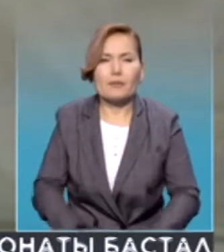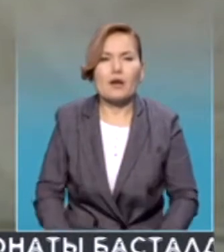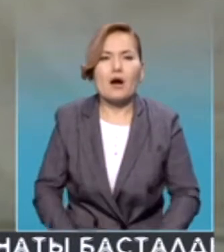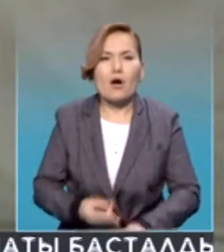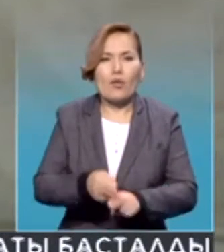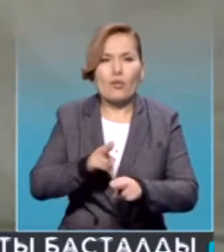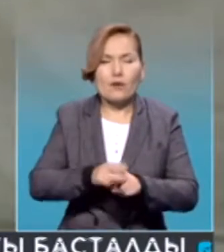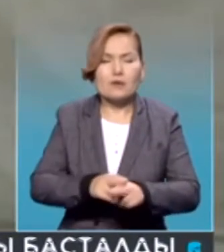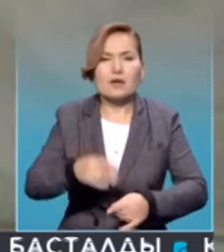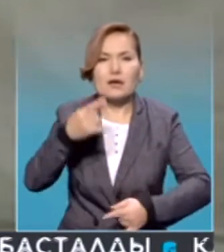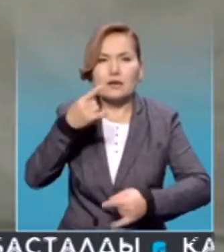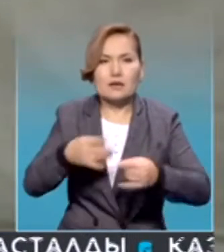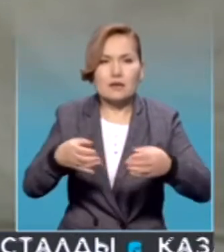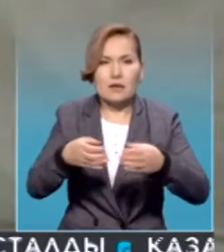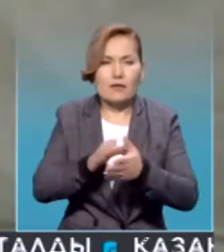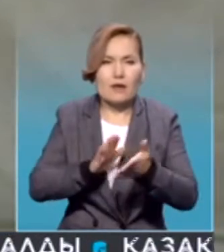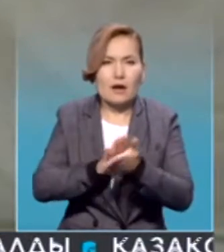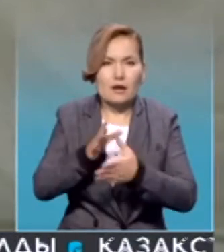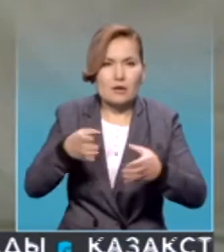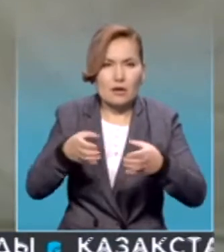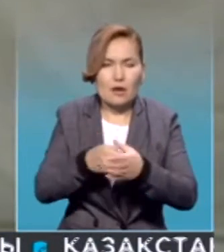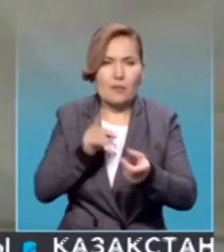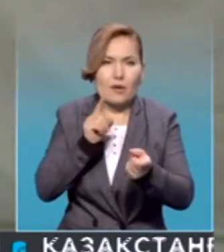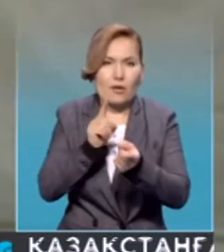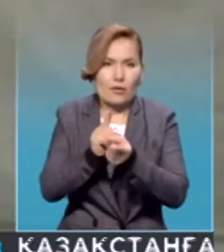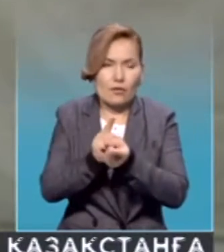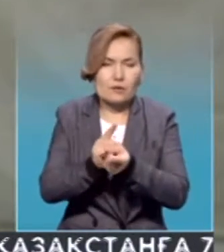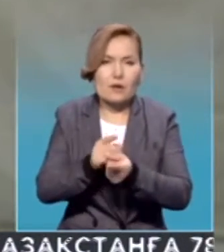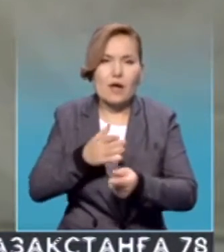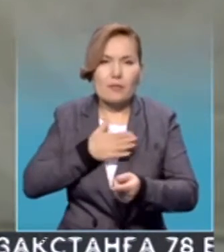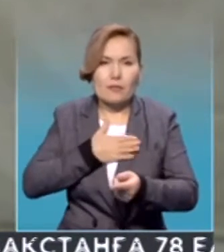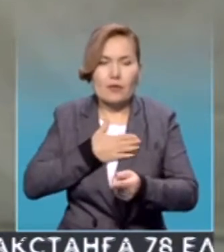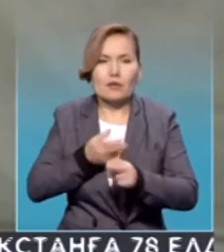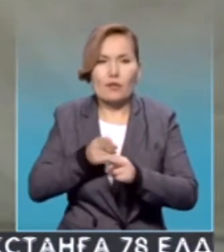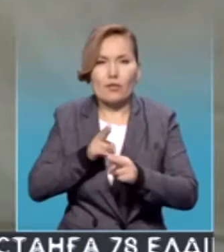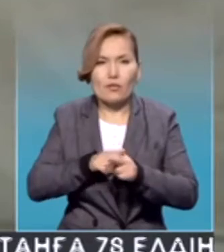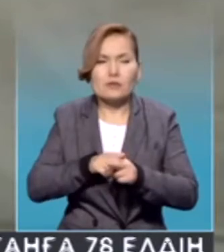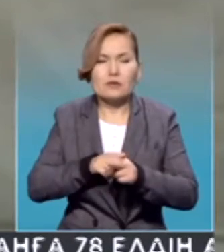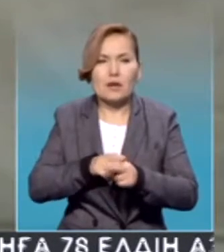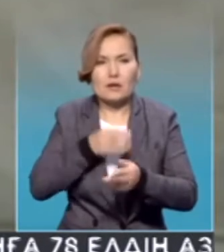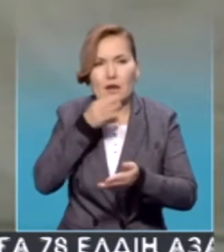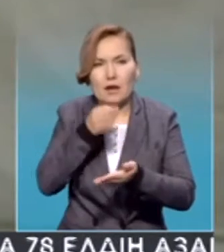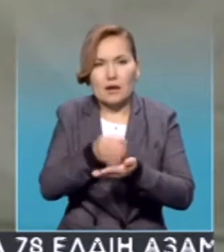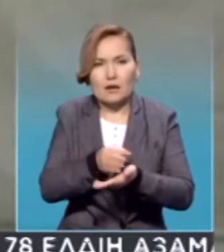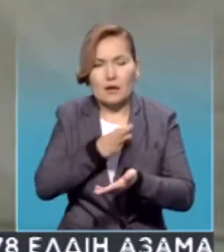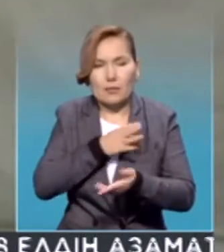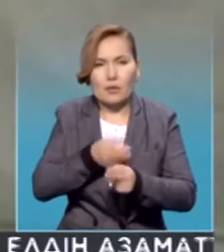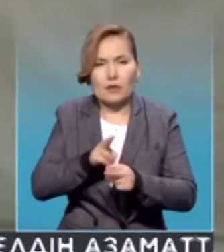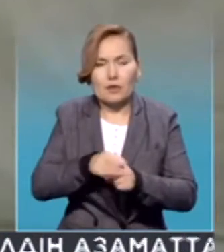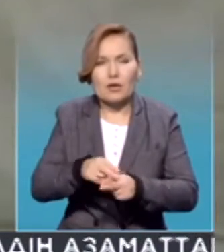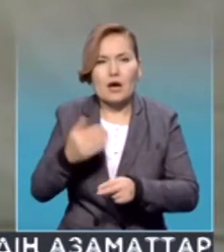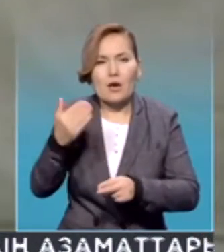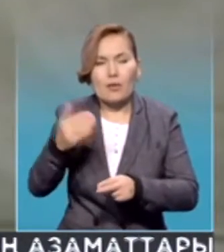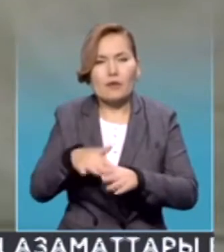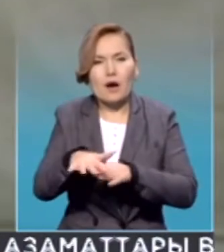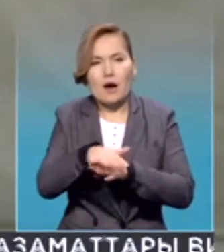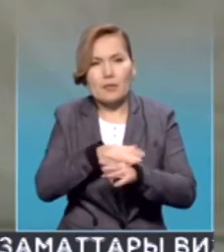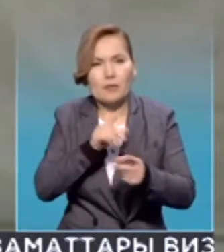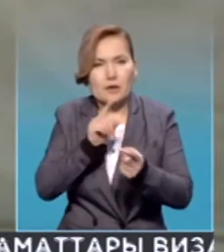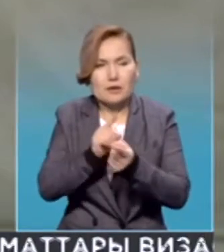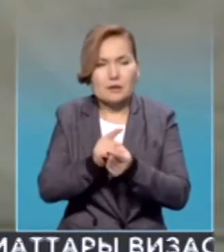қосып, белсенділердің басын қосып, мен өзімнің атқарып жатқан жұмыстарым туралы және олар өздерінің атқарып жатқан жұмыстары